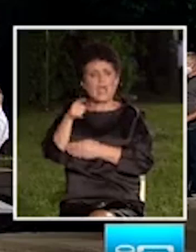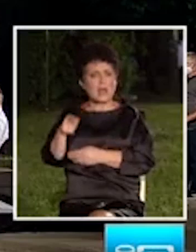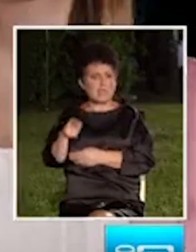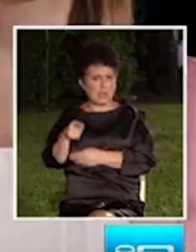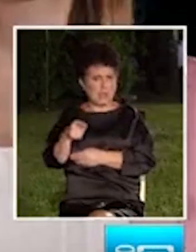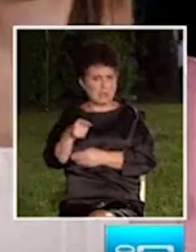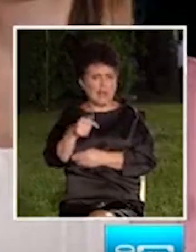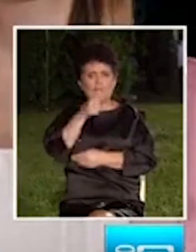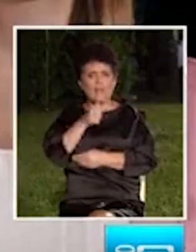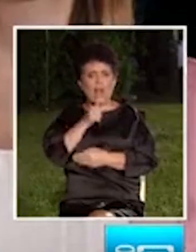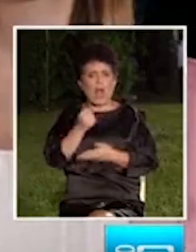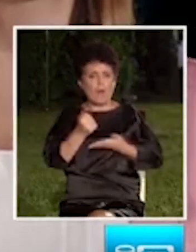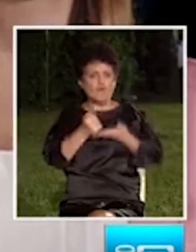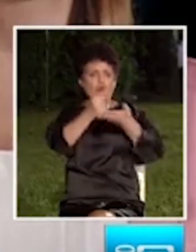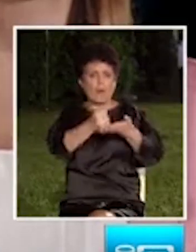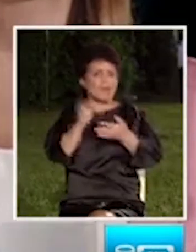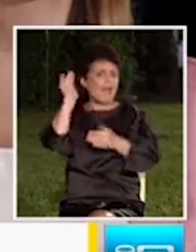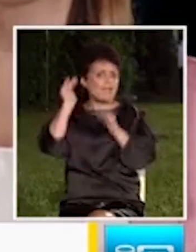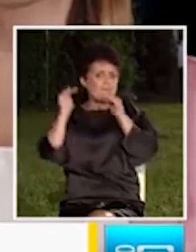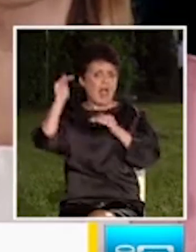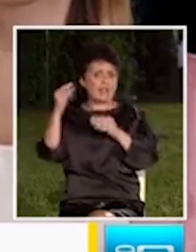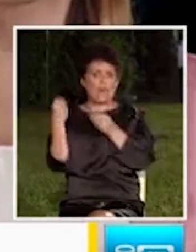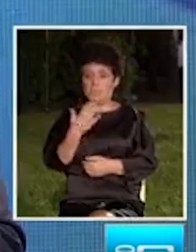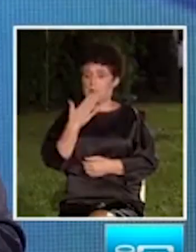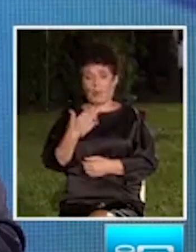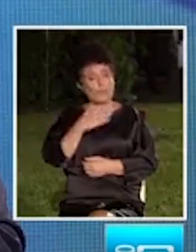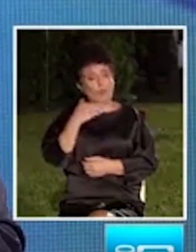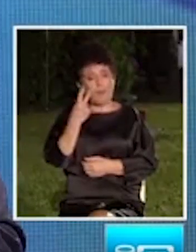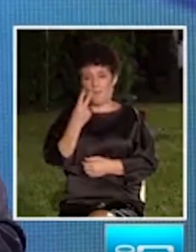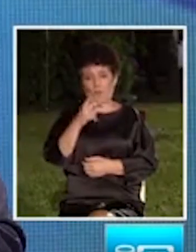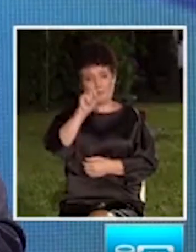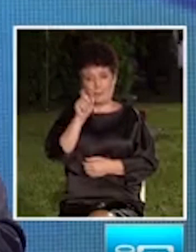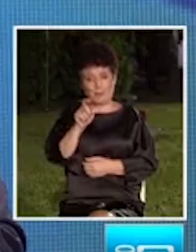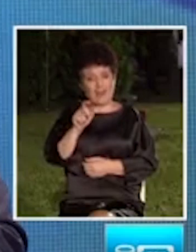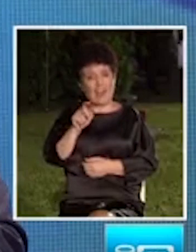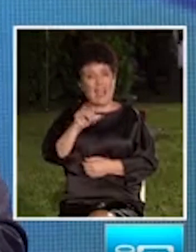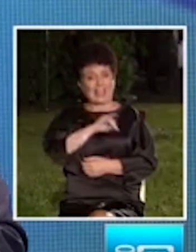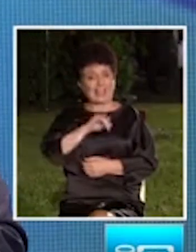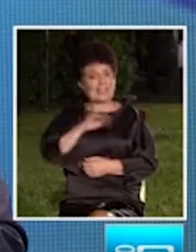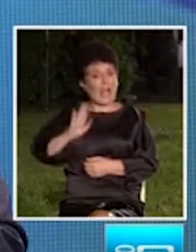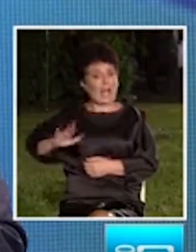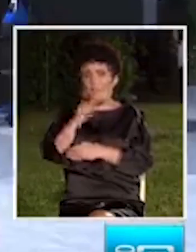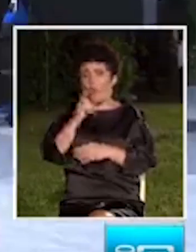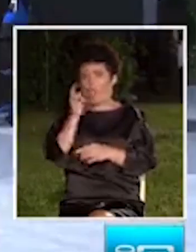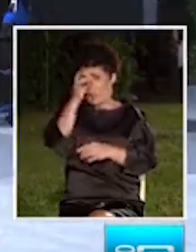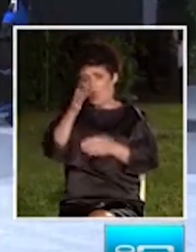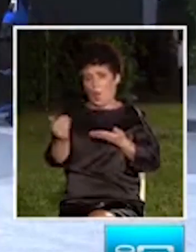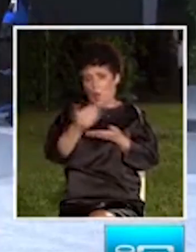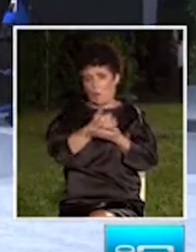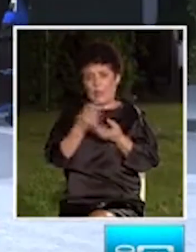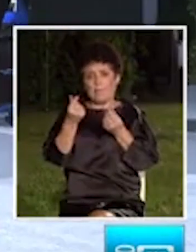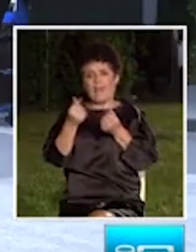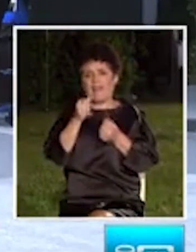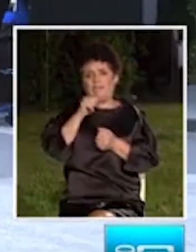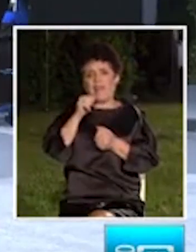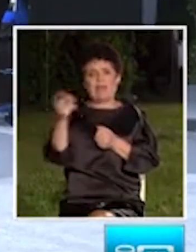на новинарски прашања на Националната телевизија. Сепак премиерот предупреди дека за да има викенд без ДДВ мора да се избегнат